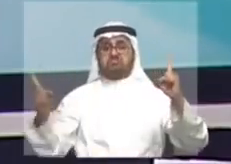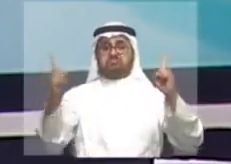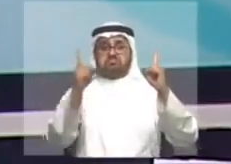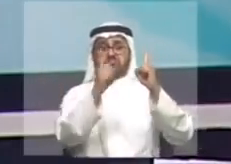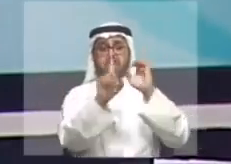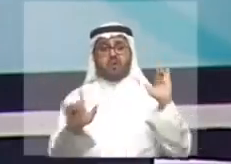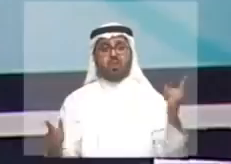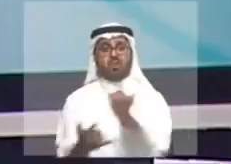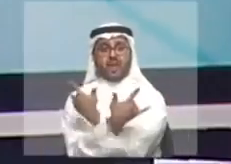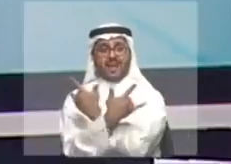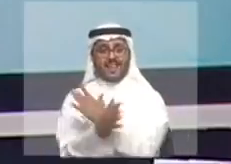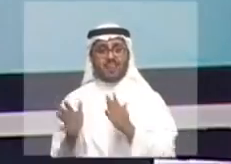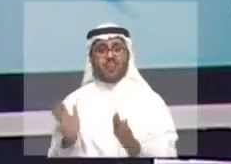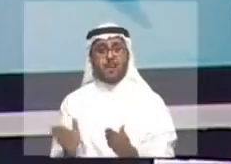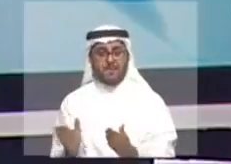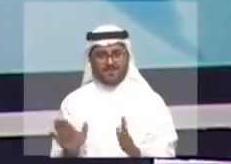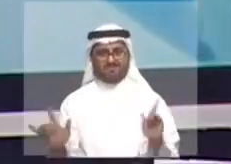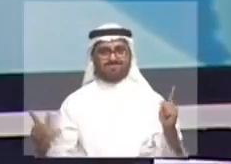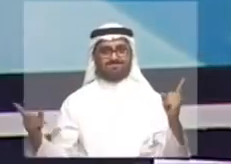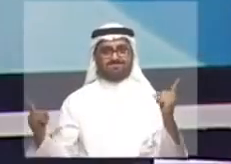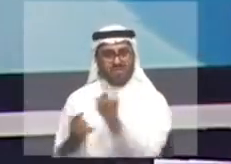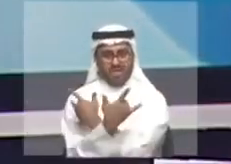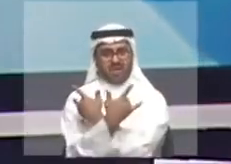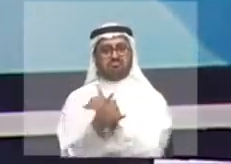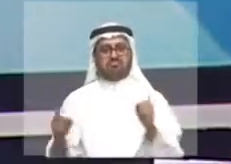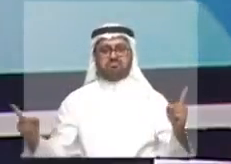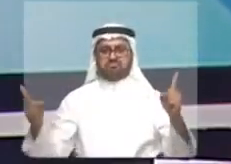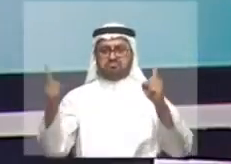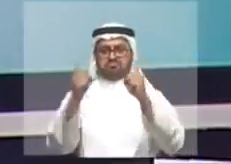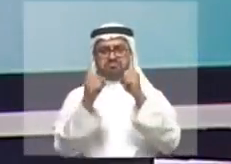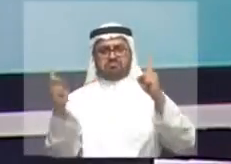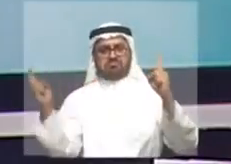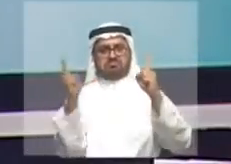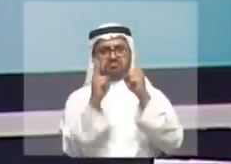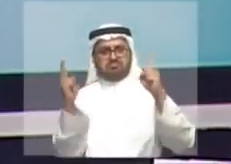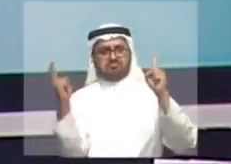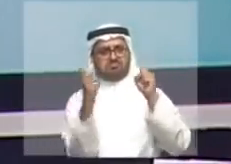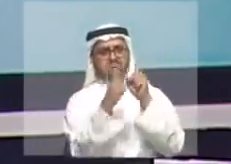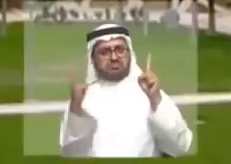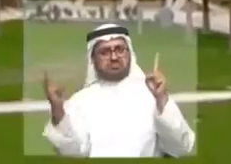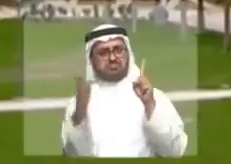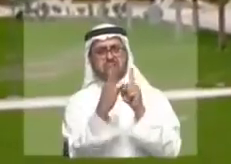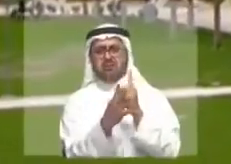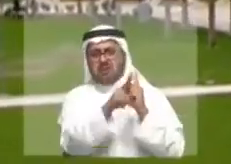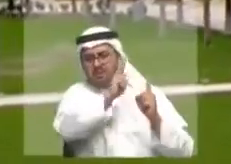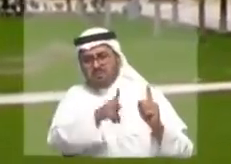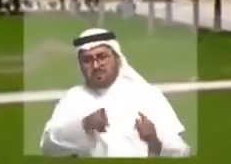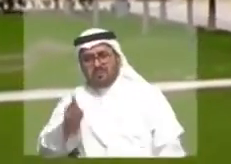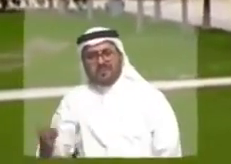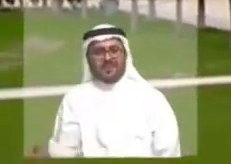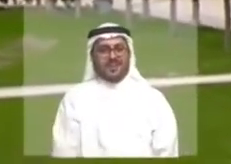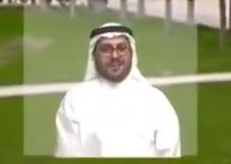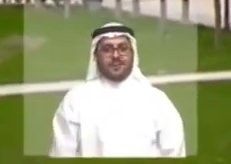الدولي في الظهران بعد ظهر اليوم إخوانه وأصحاب الجلالة والفخامة والسمو قادة ورؤساء وفود الدول